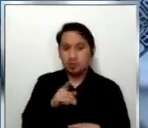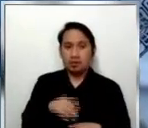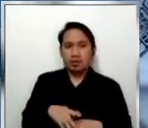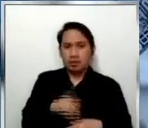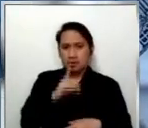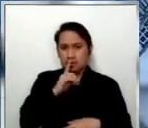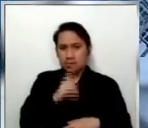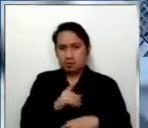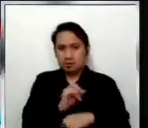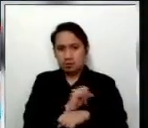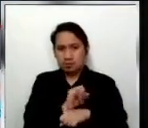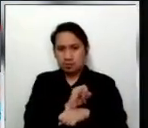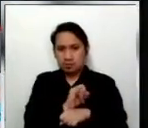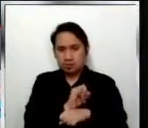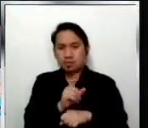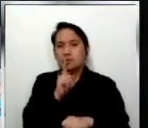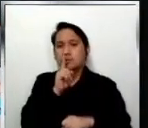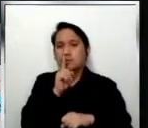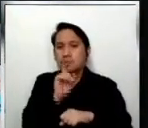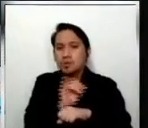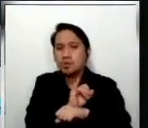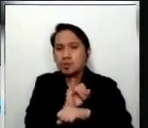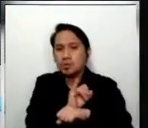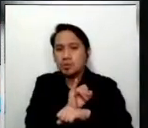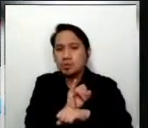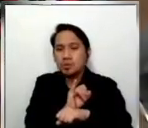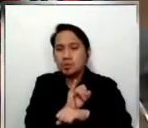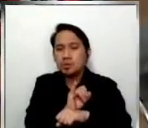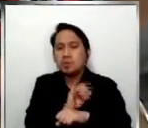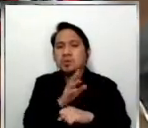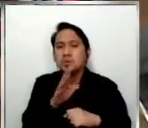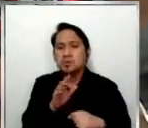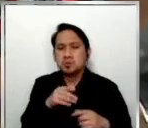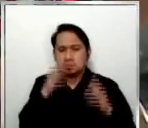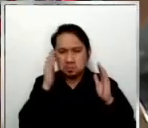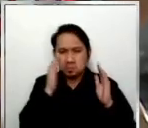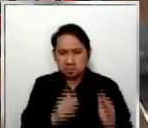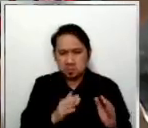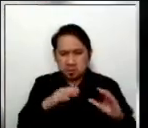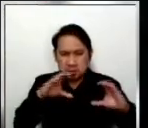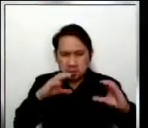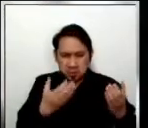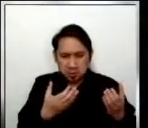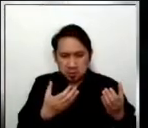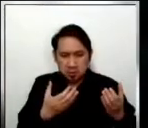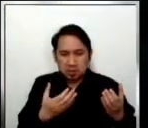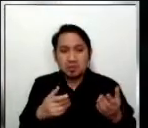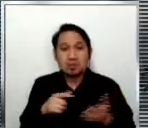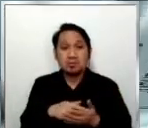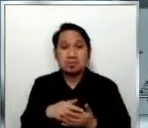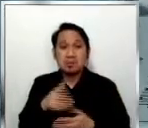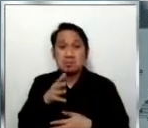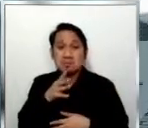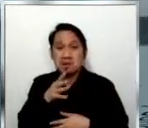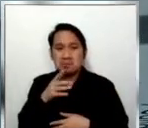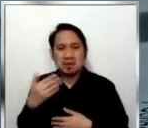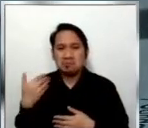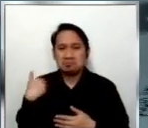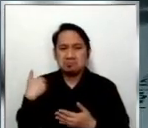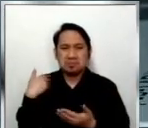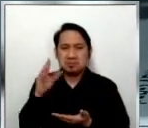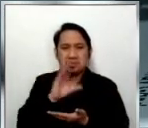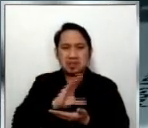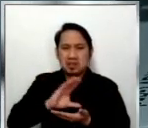hindi siya pa pwedeng hindi magkaklase. Hindi nakatungtong ng kolehiyo ang nanay ni Micah. Kaya ganun na